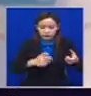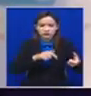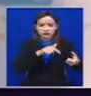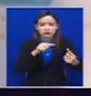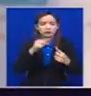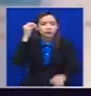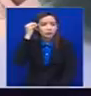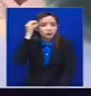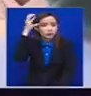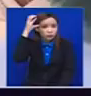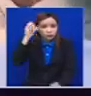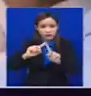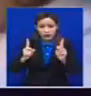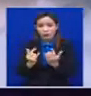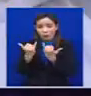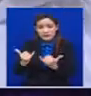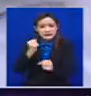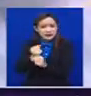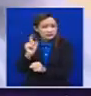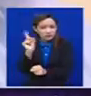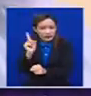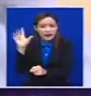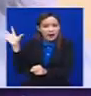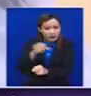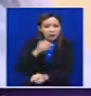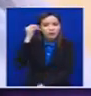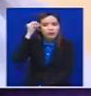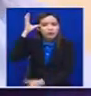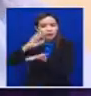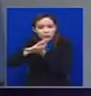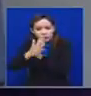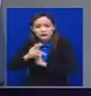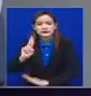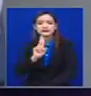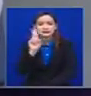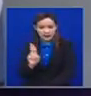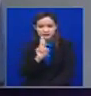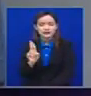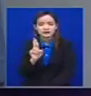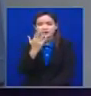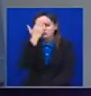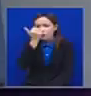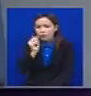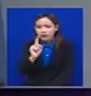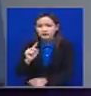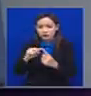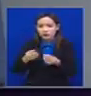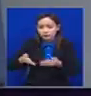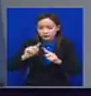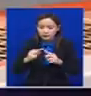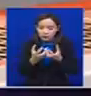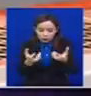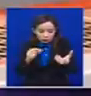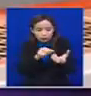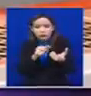ความรู้แต่วันนี้สิ่งที่ต้องทำคือการนำเอาองค์ความรู้ไปประยุกต์ใช้ในภาคสังคมให้มากเพื่อก่อให้เกิดมูลค่าเพิ่ม